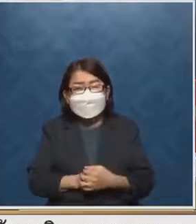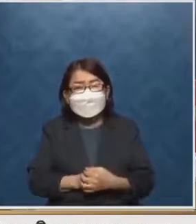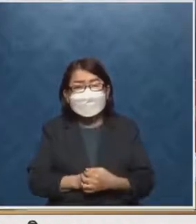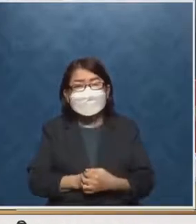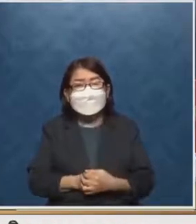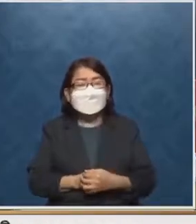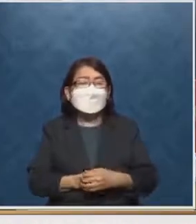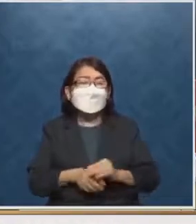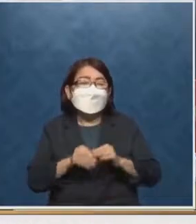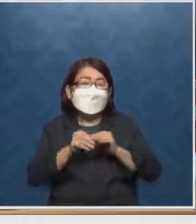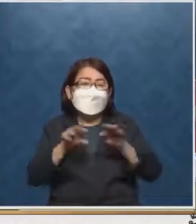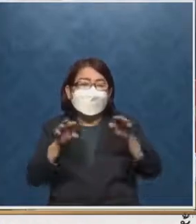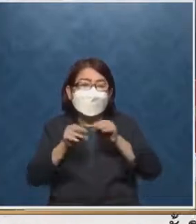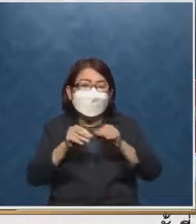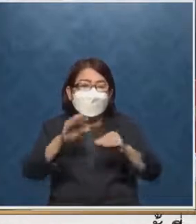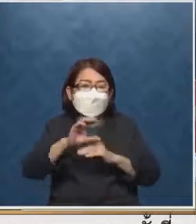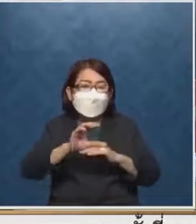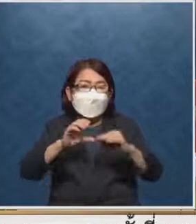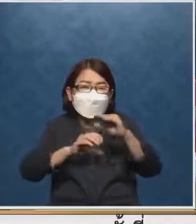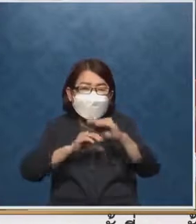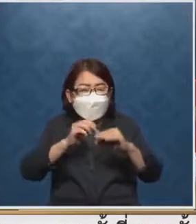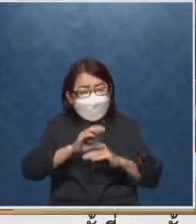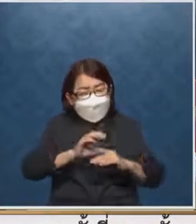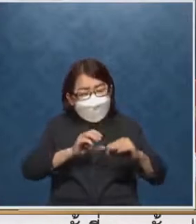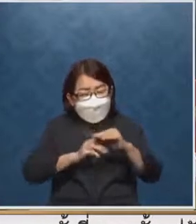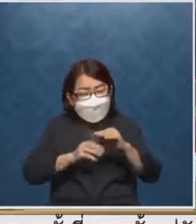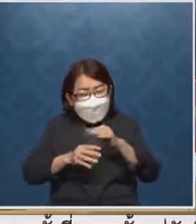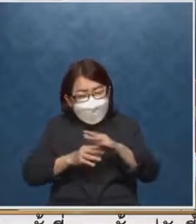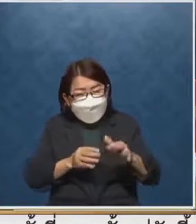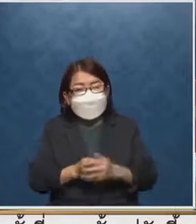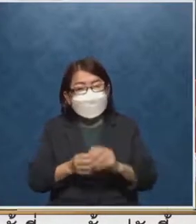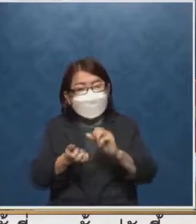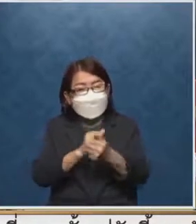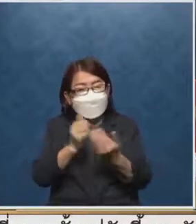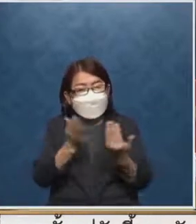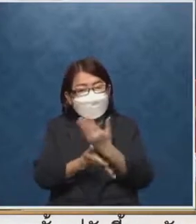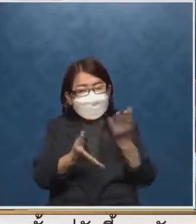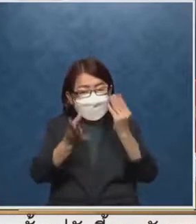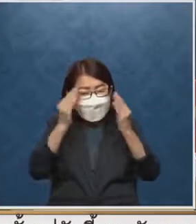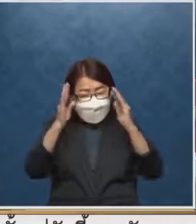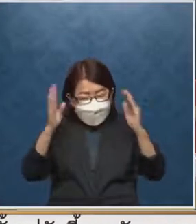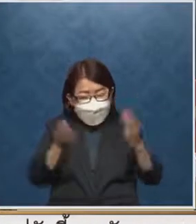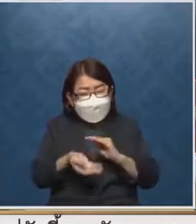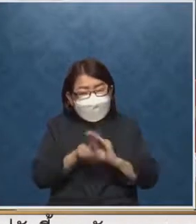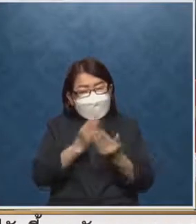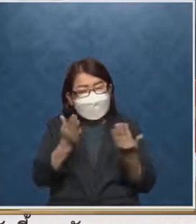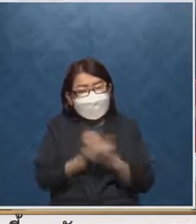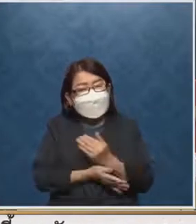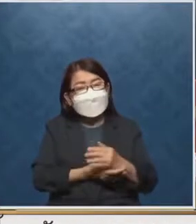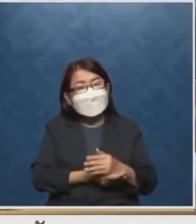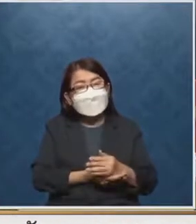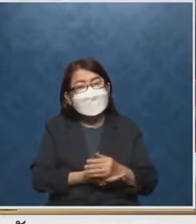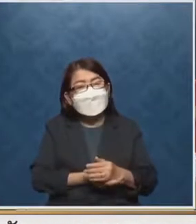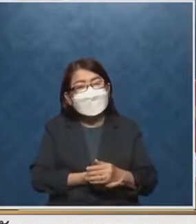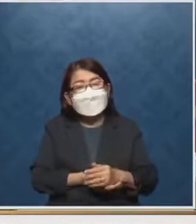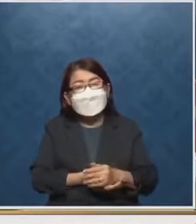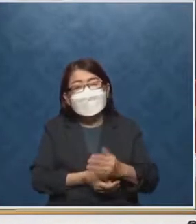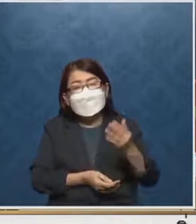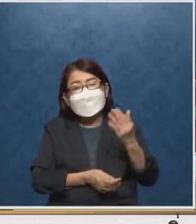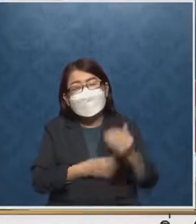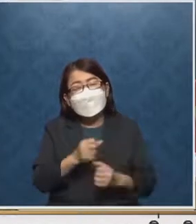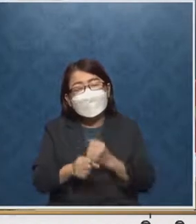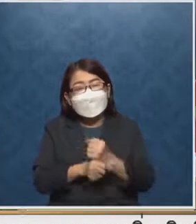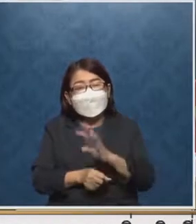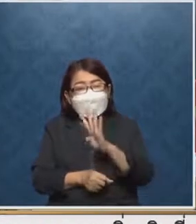โปรเจกต์ต่างๆออกมาเนี่ยนะครับไม่ว่าจะเป็นนวัตกรรมการเรียนรู้การเปลี่ยนแปลงไปสู่ยุคแม่ยุค 4.0 ก็ดีนะ